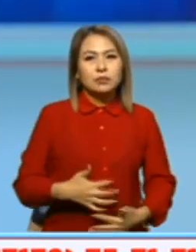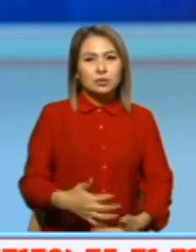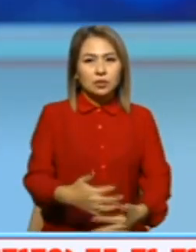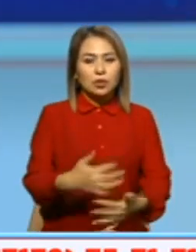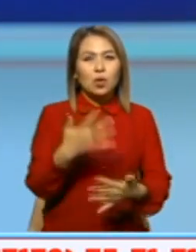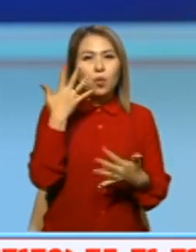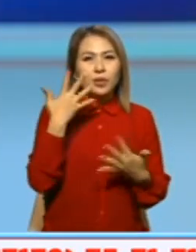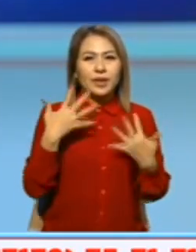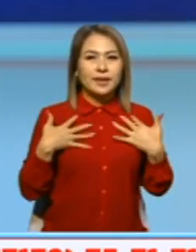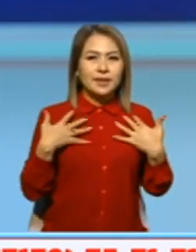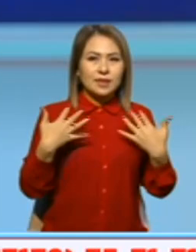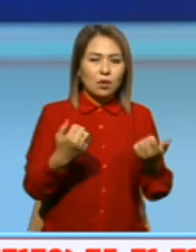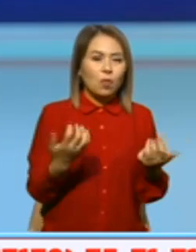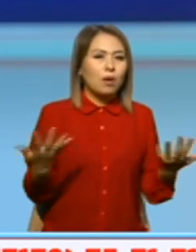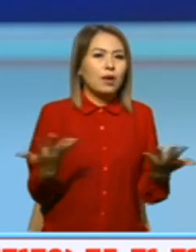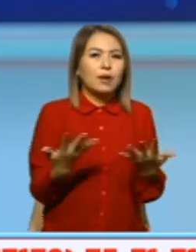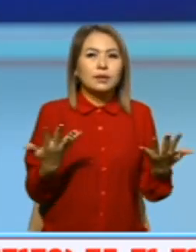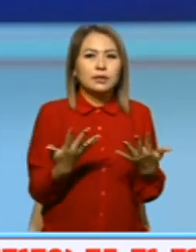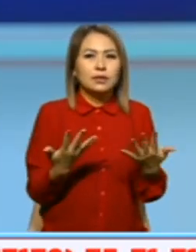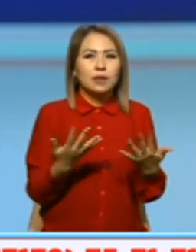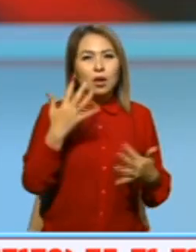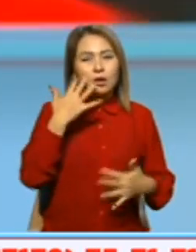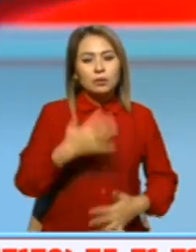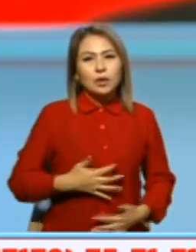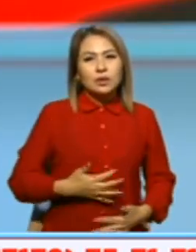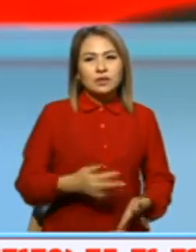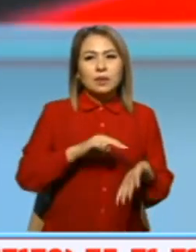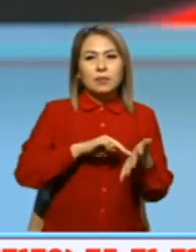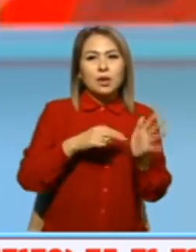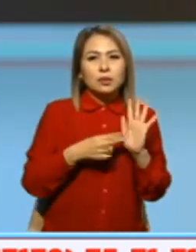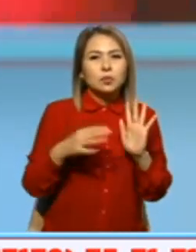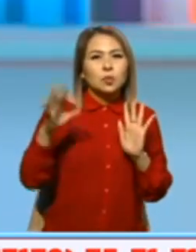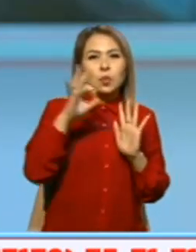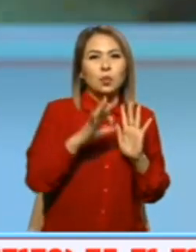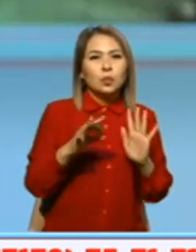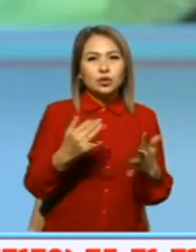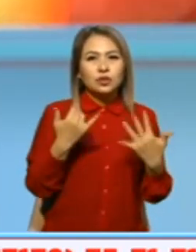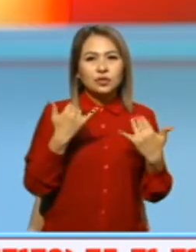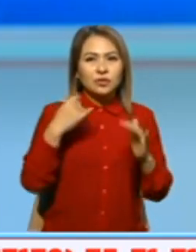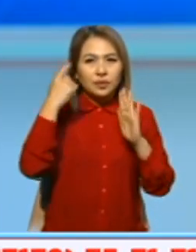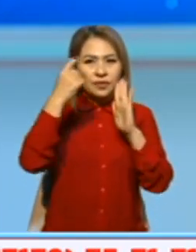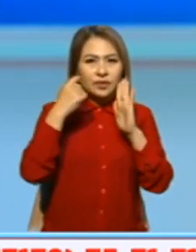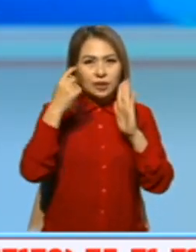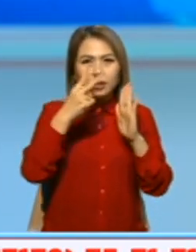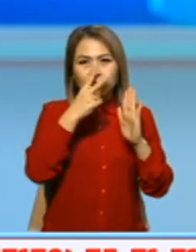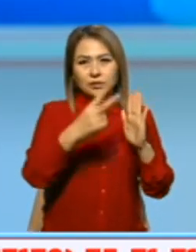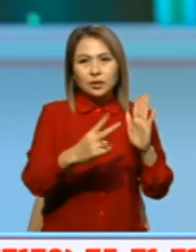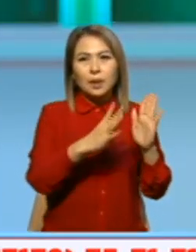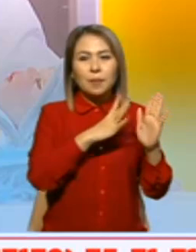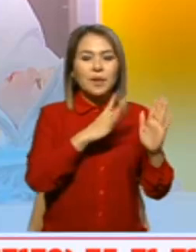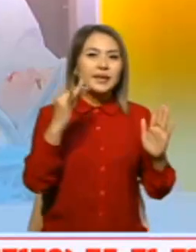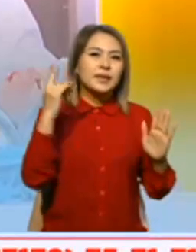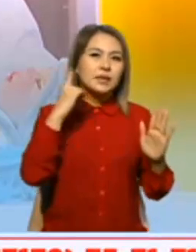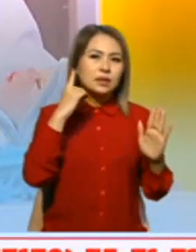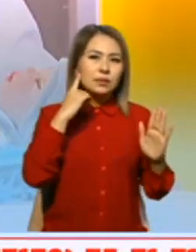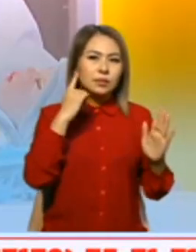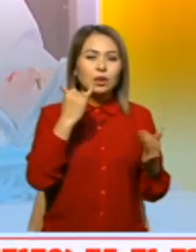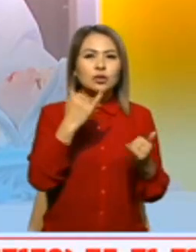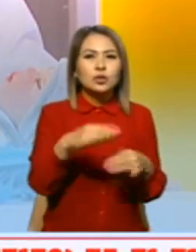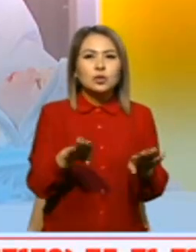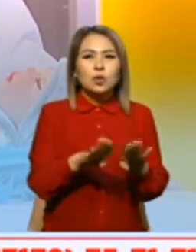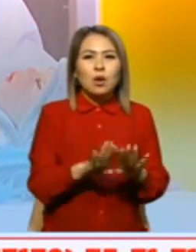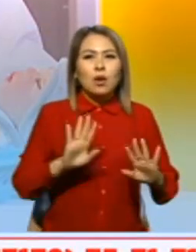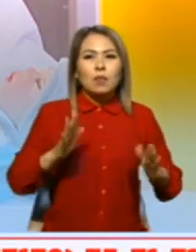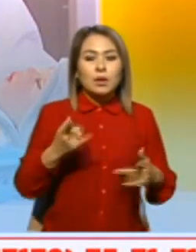оның денсаулығына қалай әсер етеді, жүктілікті жоспарлаудың маңызы туралы айтудамыз. Жаңа бейнематериалдан өздеріңіз де көріп естіп отырсыздар. Көп жағдайда